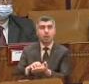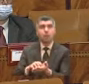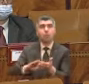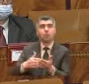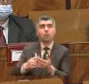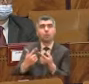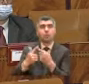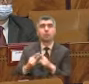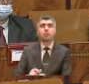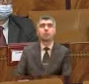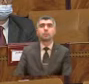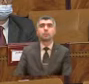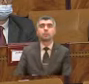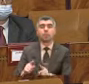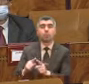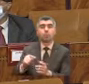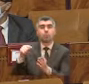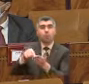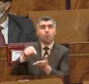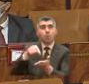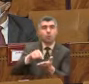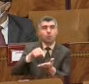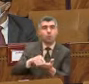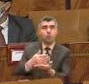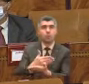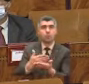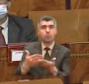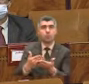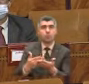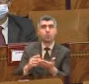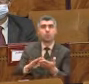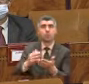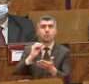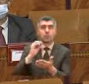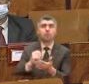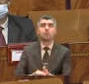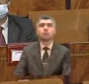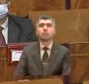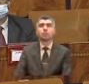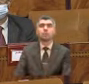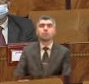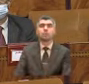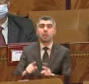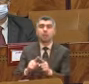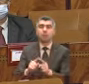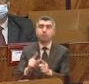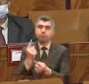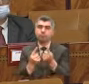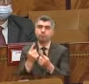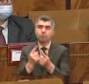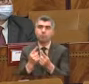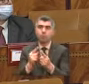يعني عميقه، وايضا بالنسبه لاستعمال الاليات اللي كتستهلك اللي كتكون القدره الكهربائيه